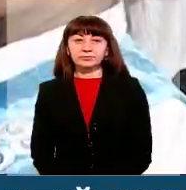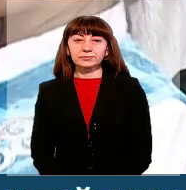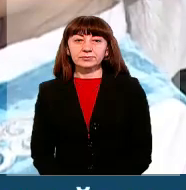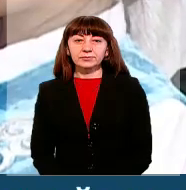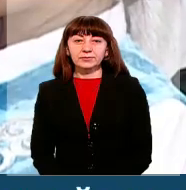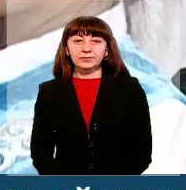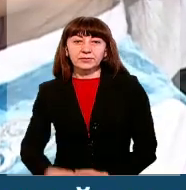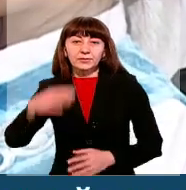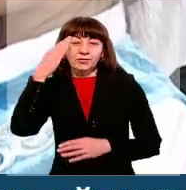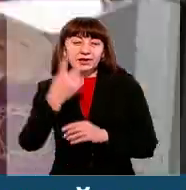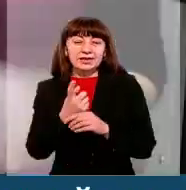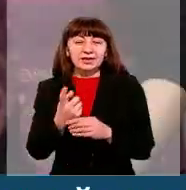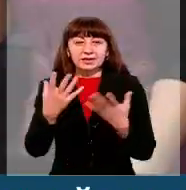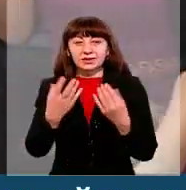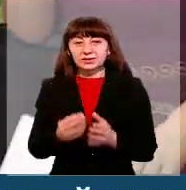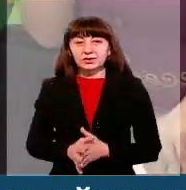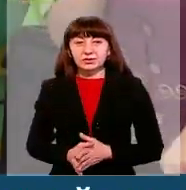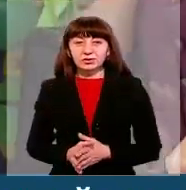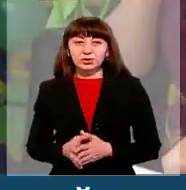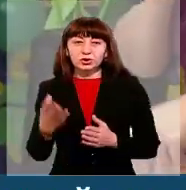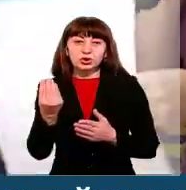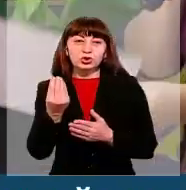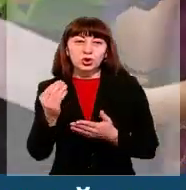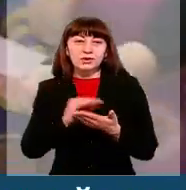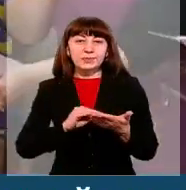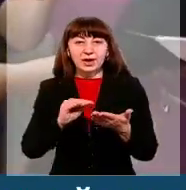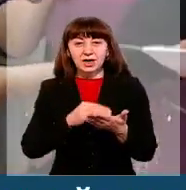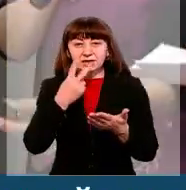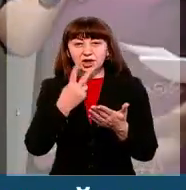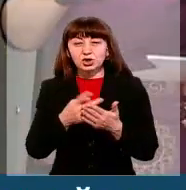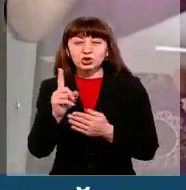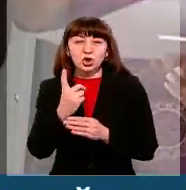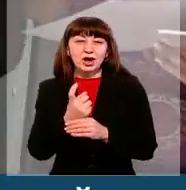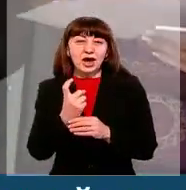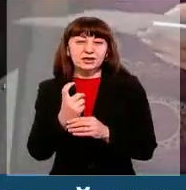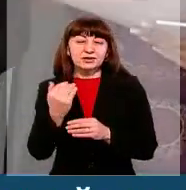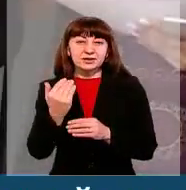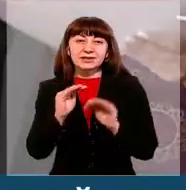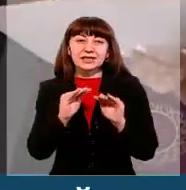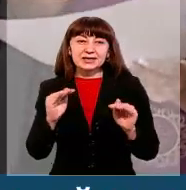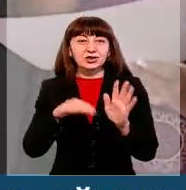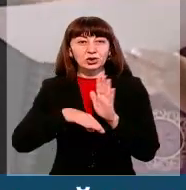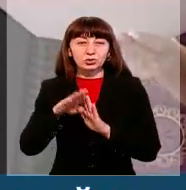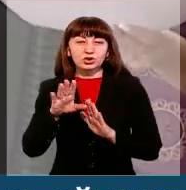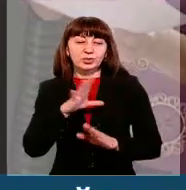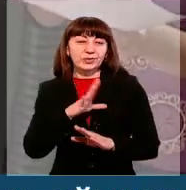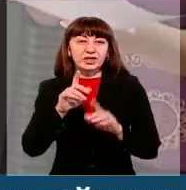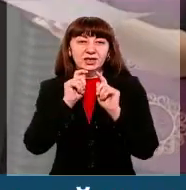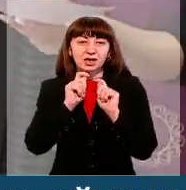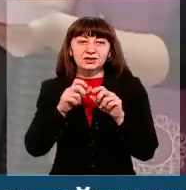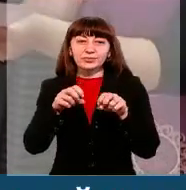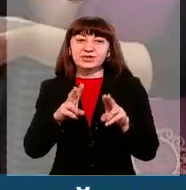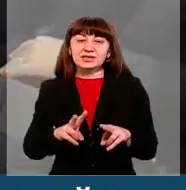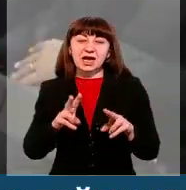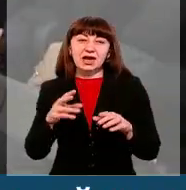Өздерінің дәл осы күні тағы бір мәрте үздік екендерін дәлелдеген жас өспірімдер арнайы сертификаттармен марапатталды. Мектеп ұжымына